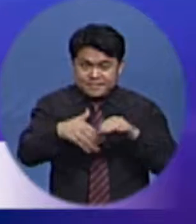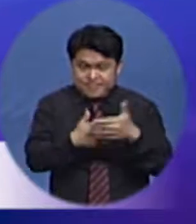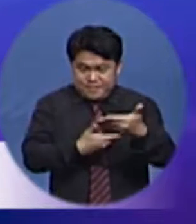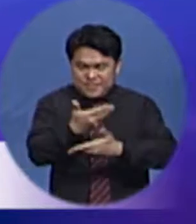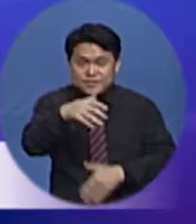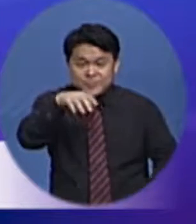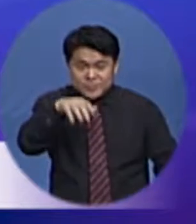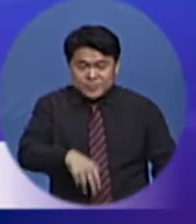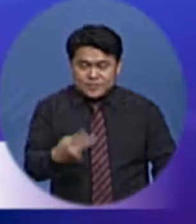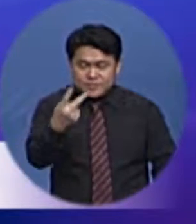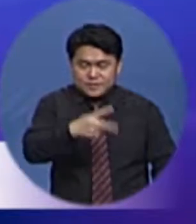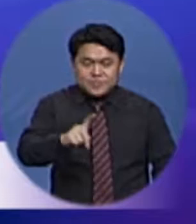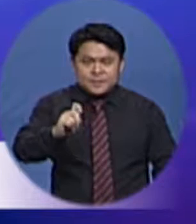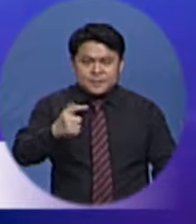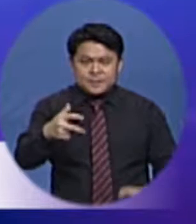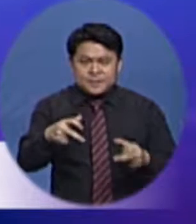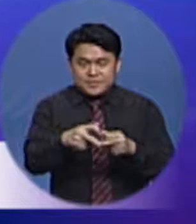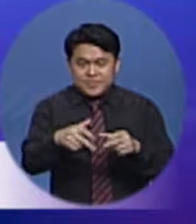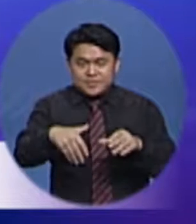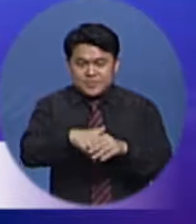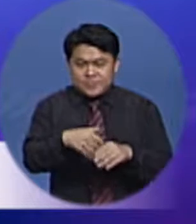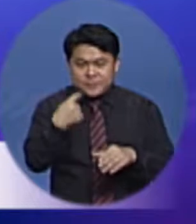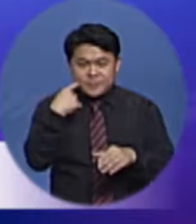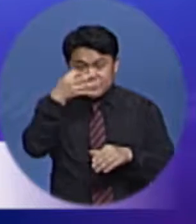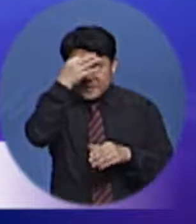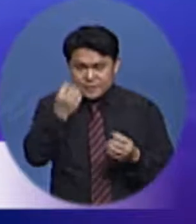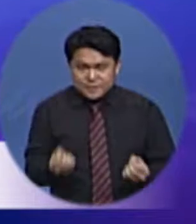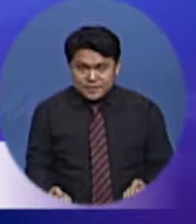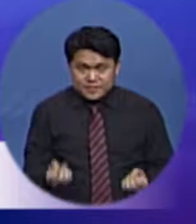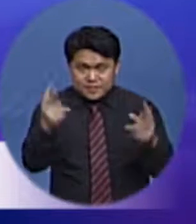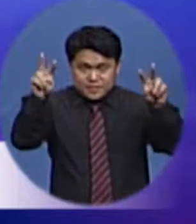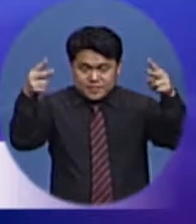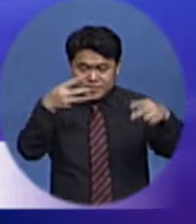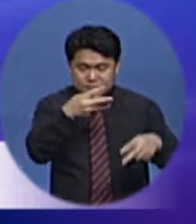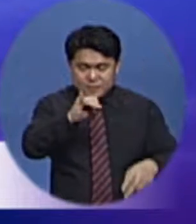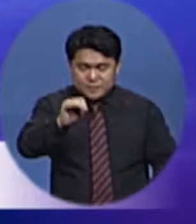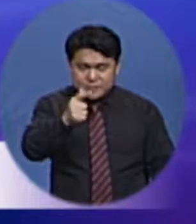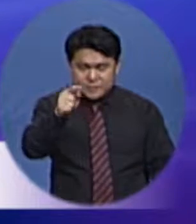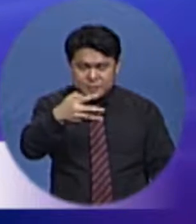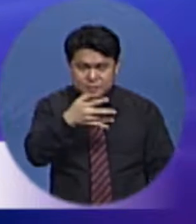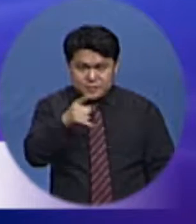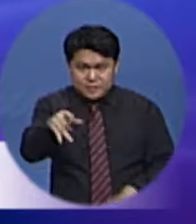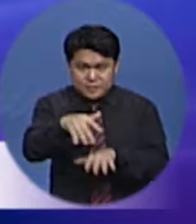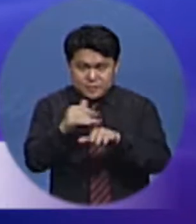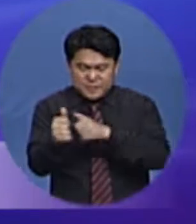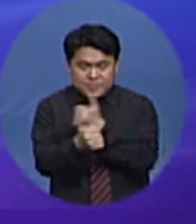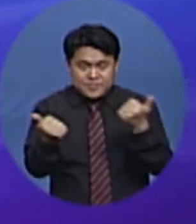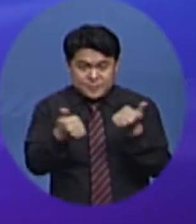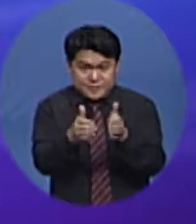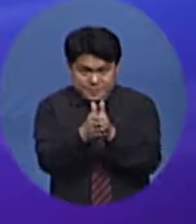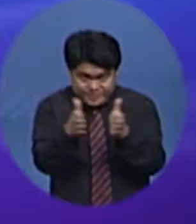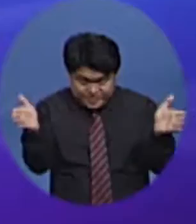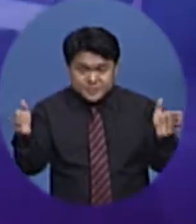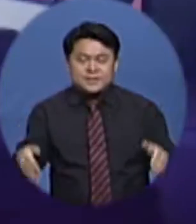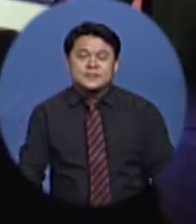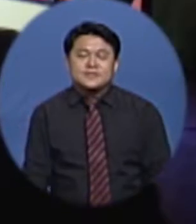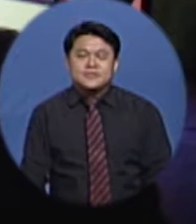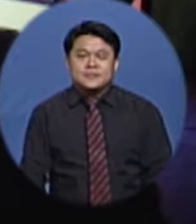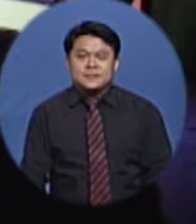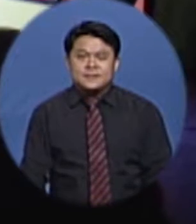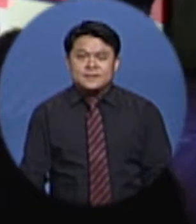장, 2016 장애인 문화예술축제 리날레의 조직위원회 출범식이 열렸습니다.